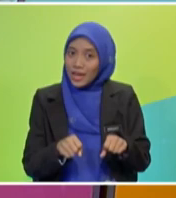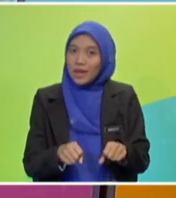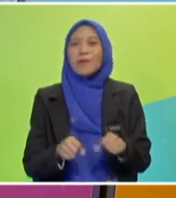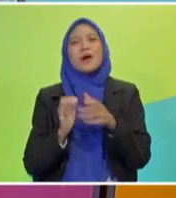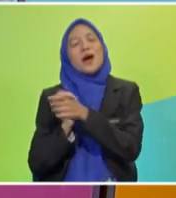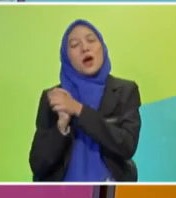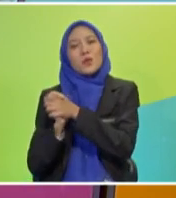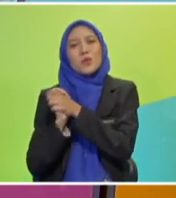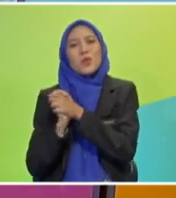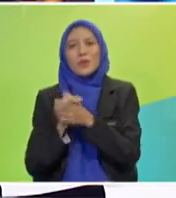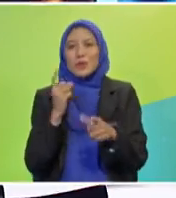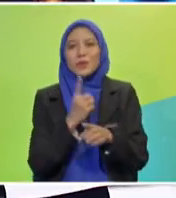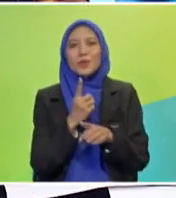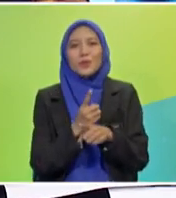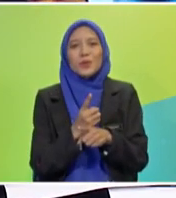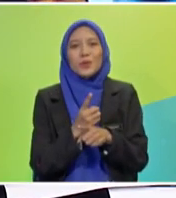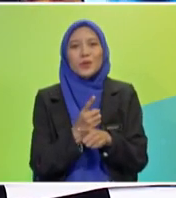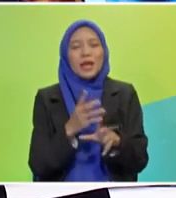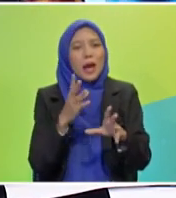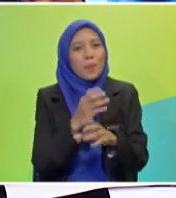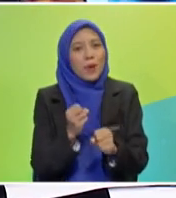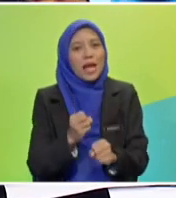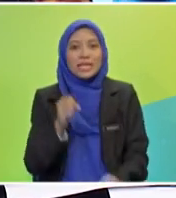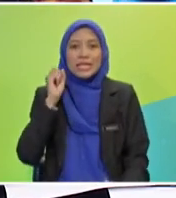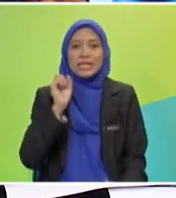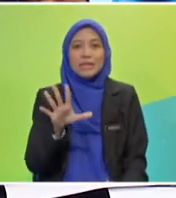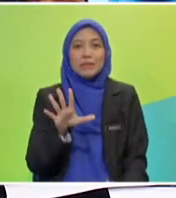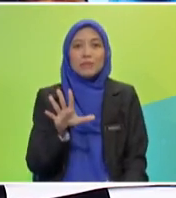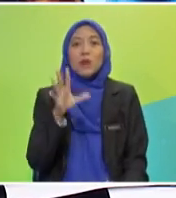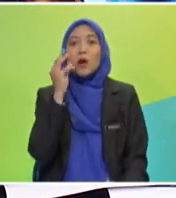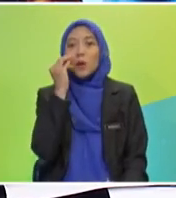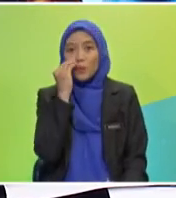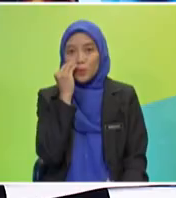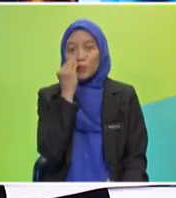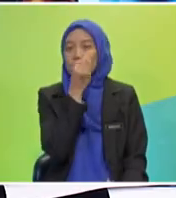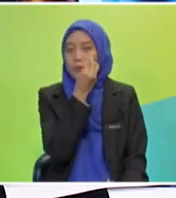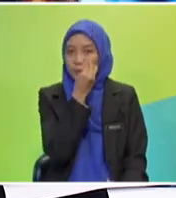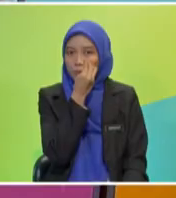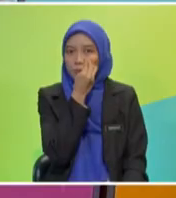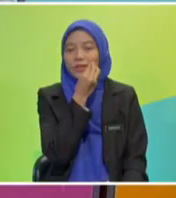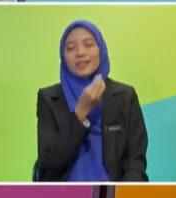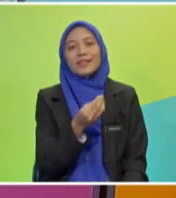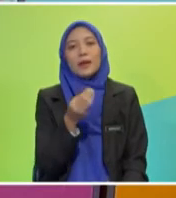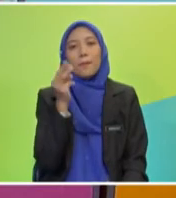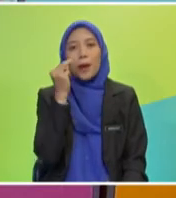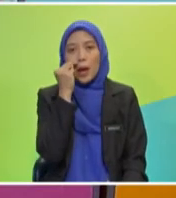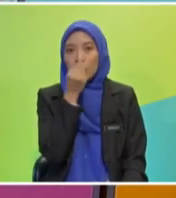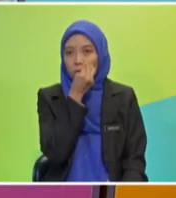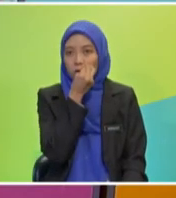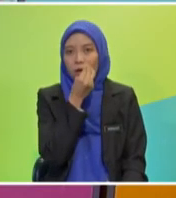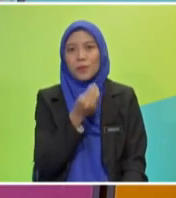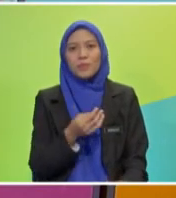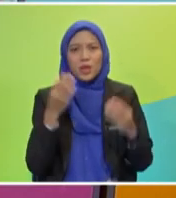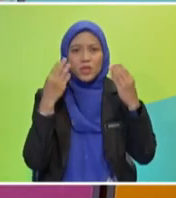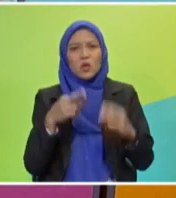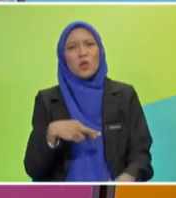juga 5 kuntum mawar merah. 5 kuntum untuk kepada Naura. Baiklah. Cikgu rasa kita sempat ambil 4 kad